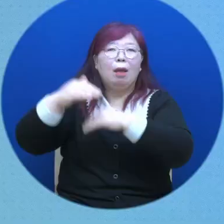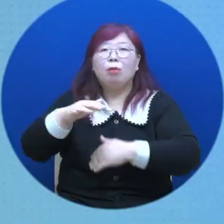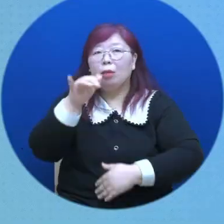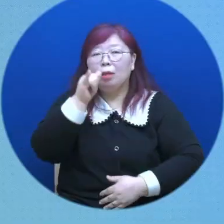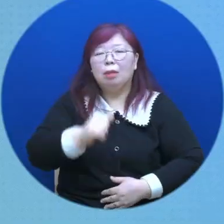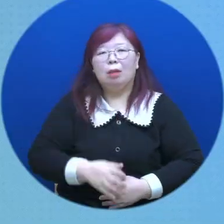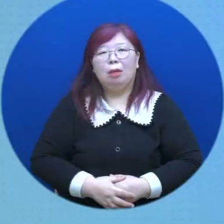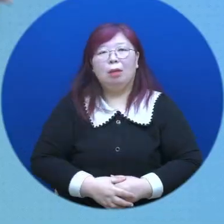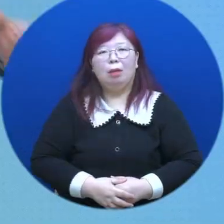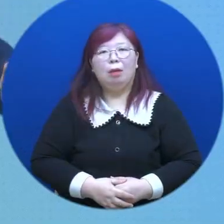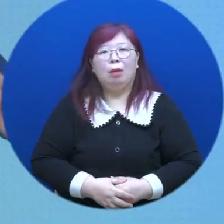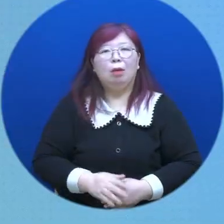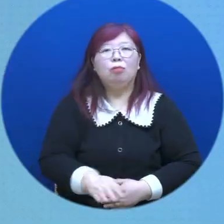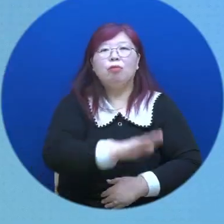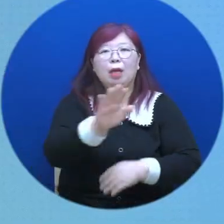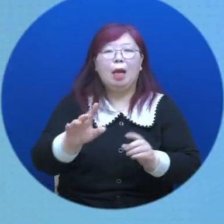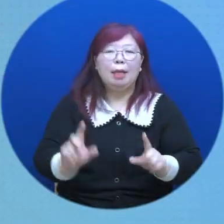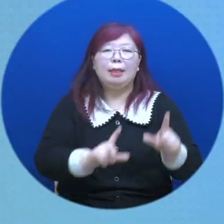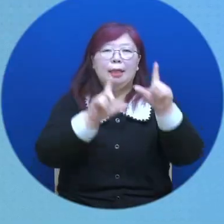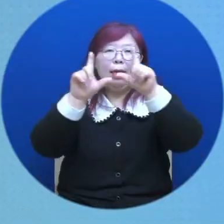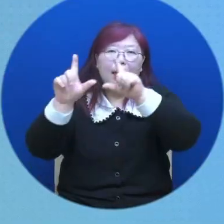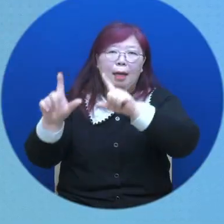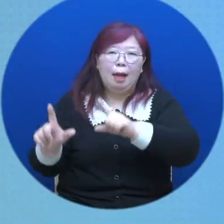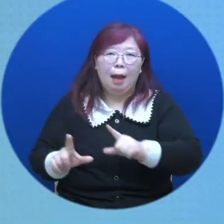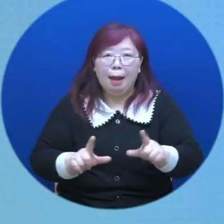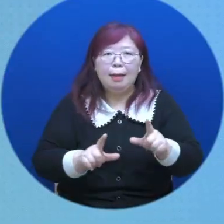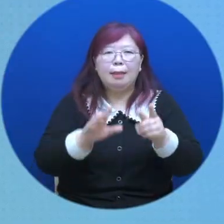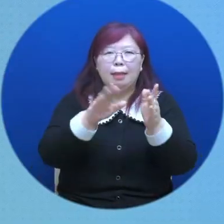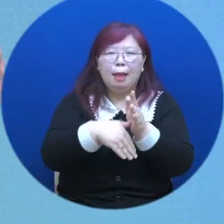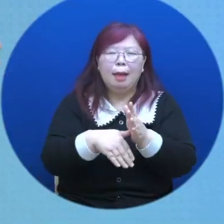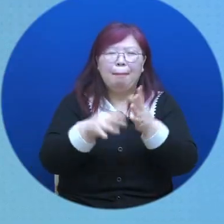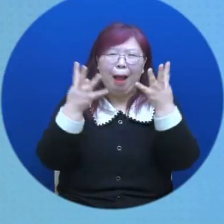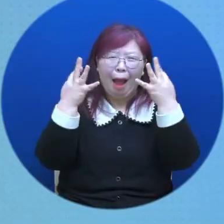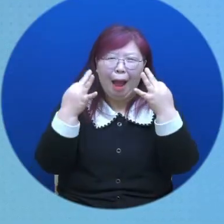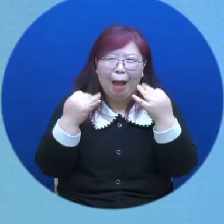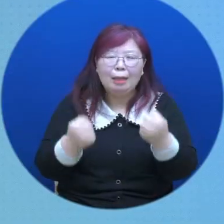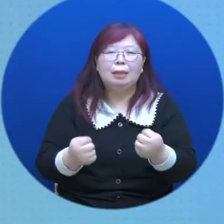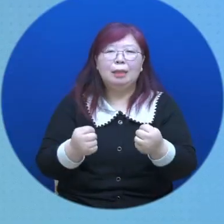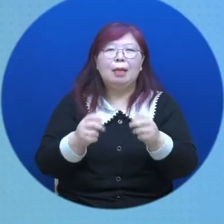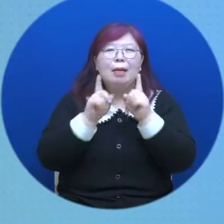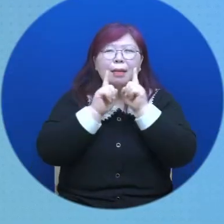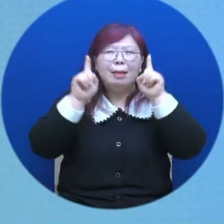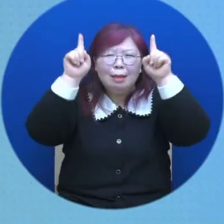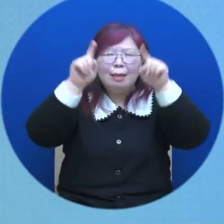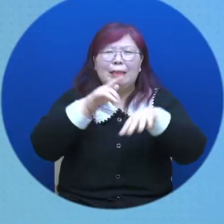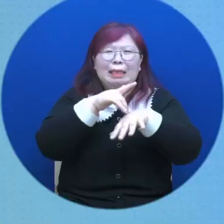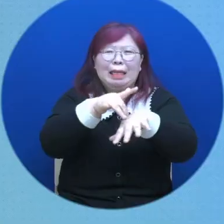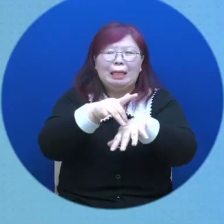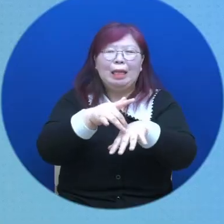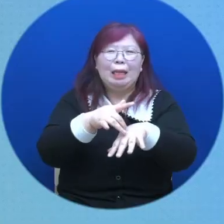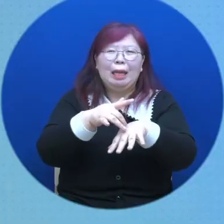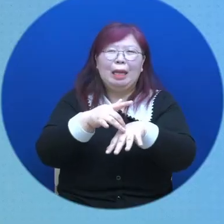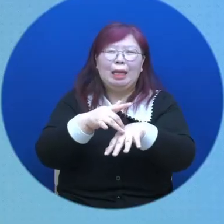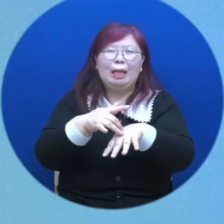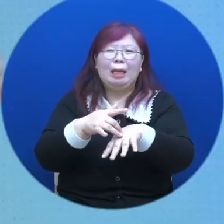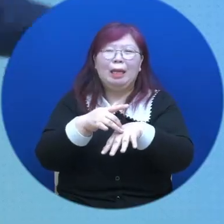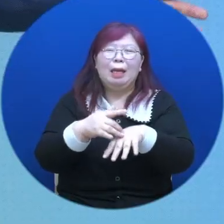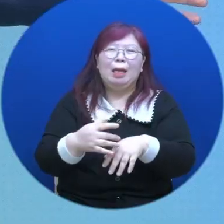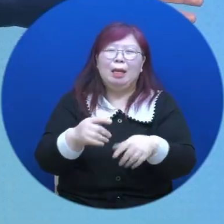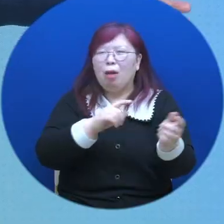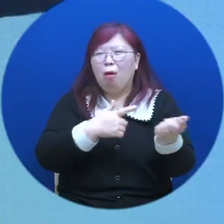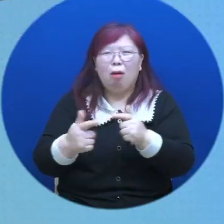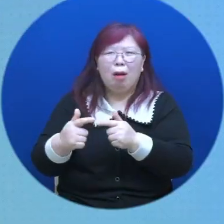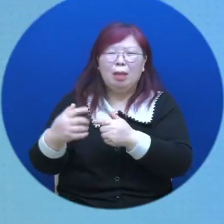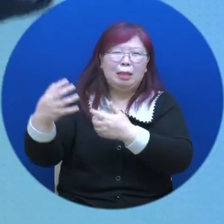말씀해요. 우리가 살아가고 있는 삶의 현장에 수없이 많은 사탄의 보이지 않는 공격을 받습니다.